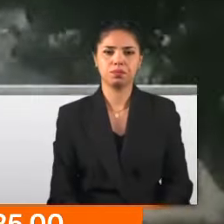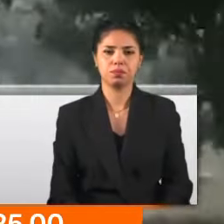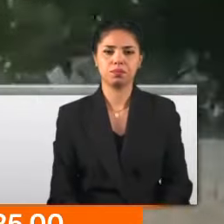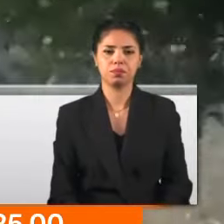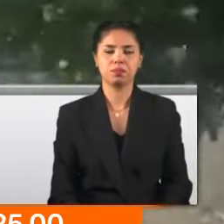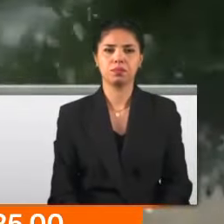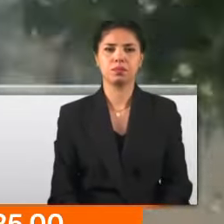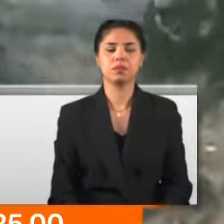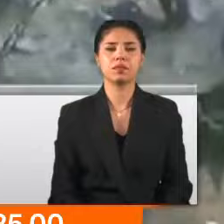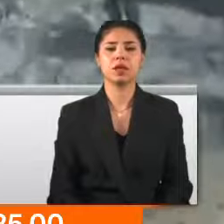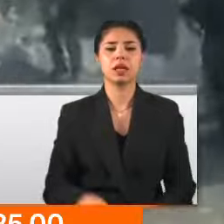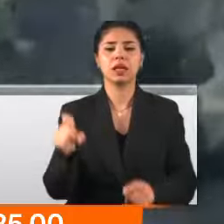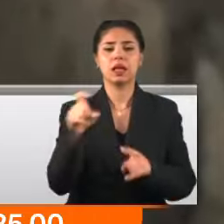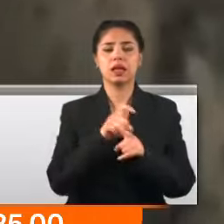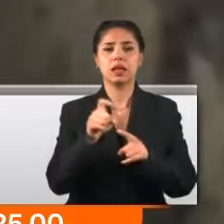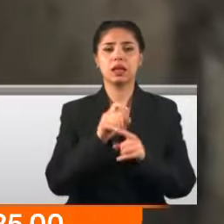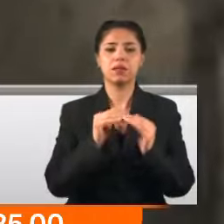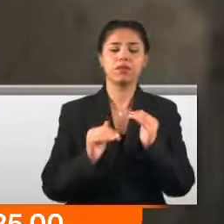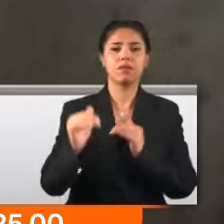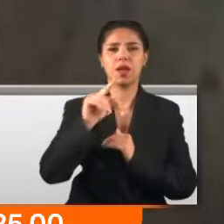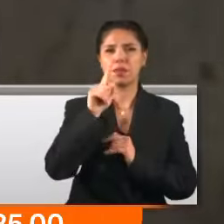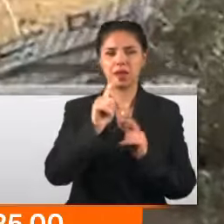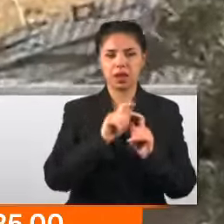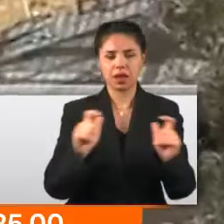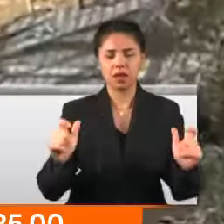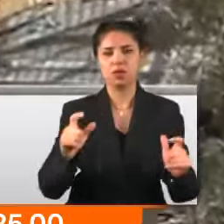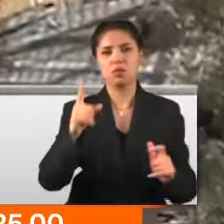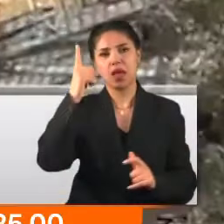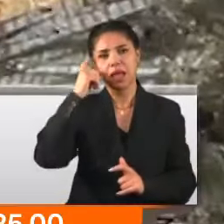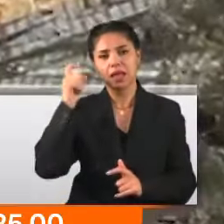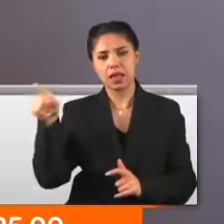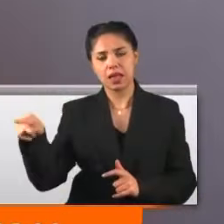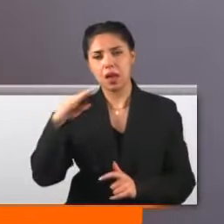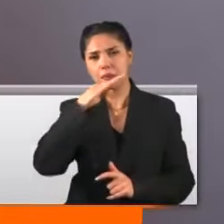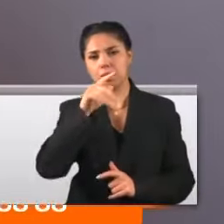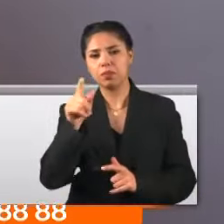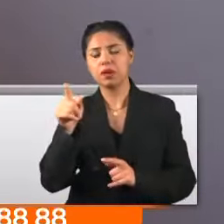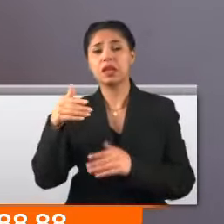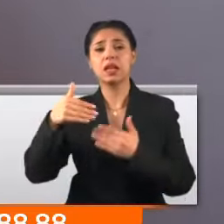Tansiyonu yükselten bir gelişme de İsrail-Mısır sınırında yaşanan çatışmaydı.